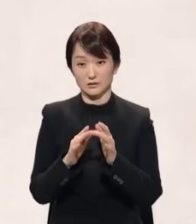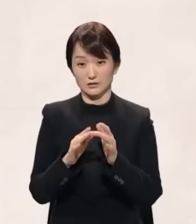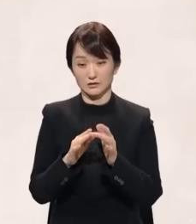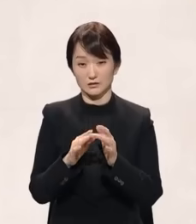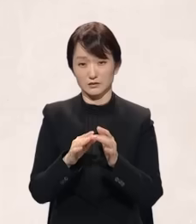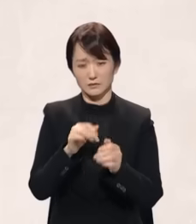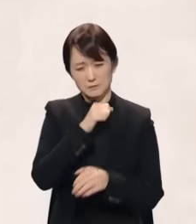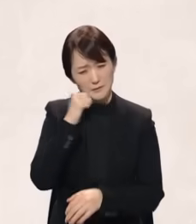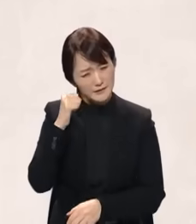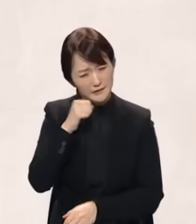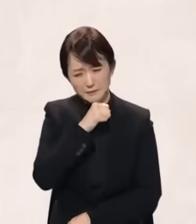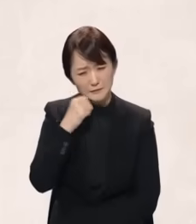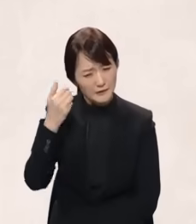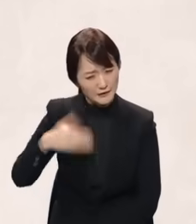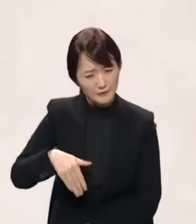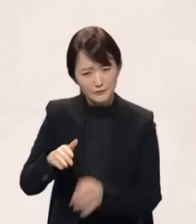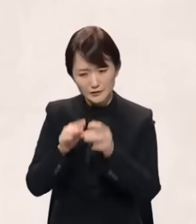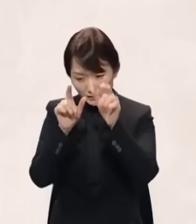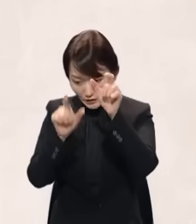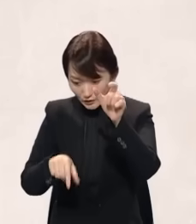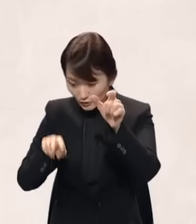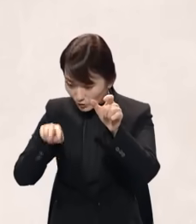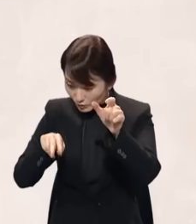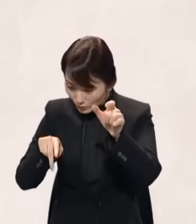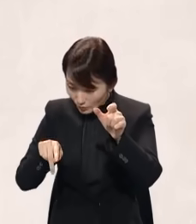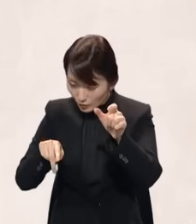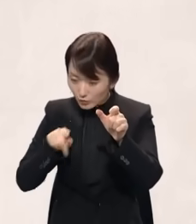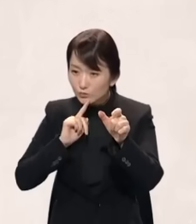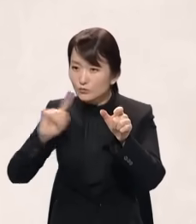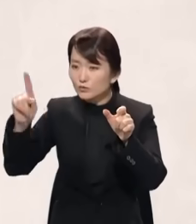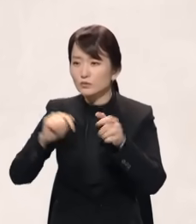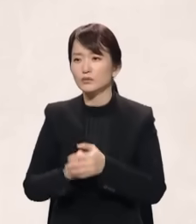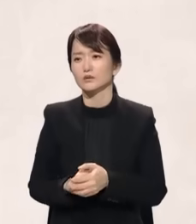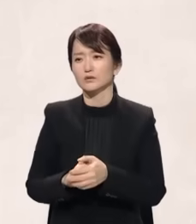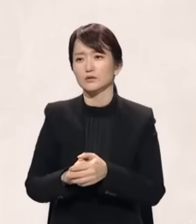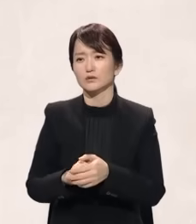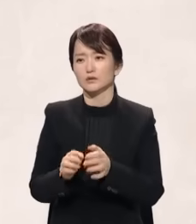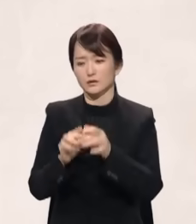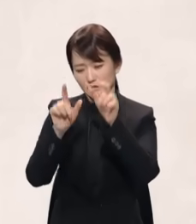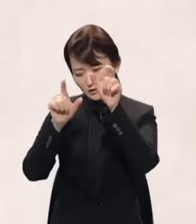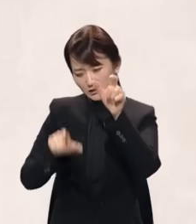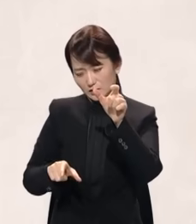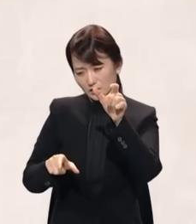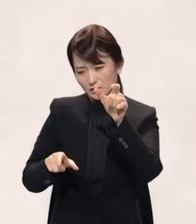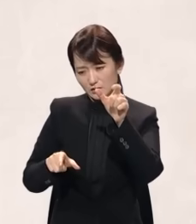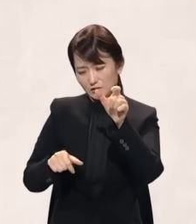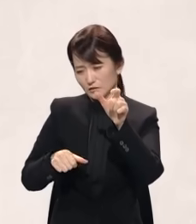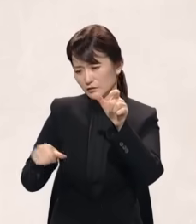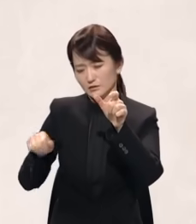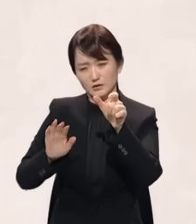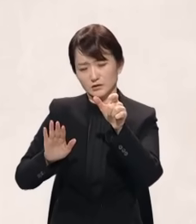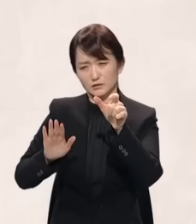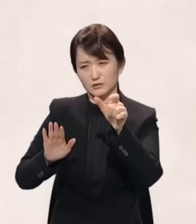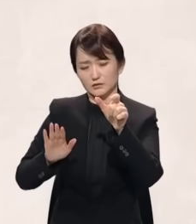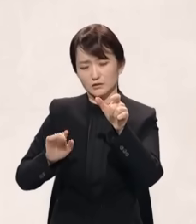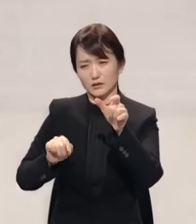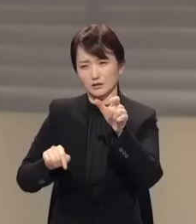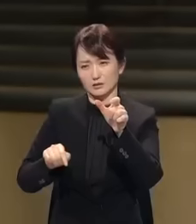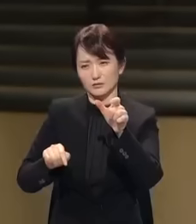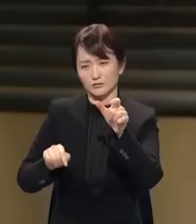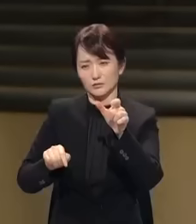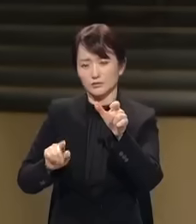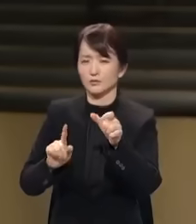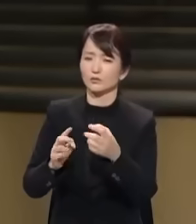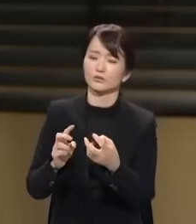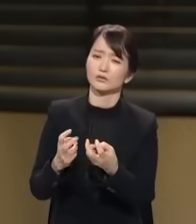주문하거든요. 맞아요. 리뷰는 안 내리면 주문이 안 들어오니까 또 이런 고민이 있다고 합니다. 그래서 임금을 주면 해결될지 또 이